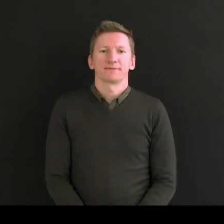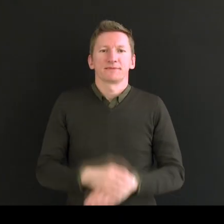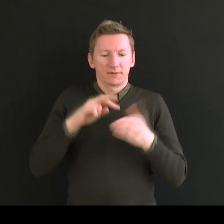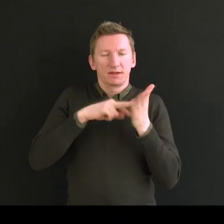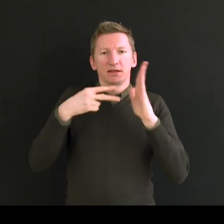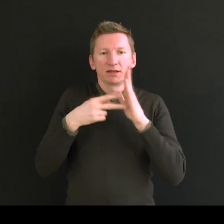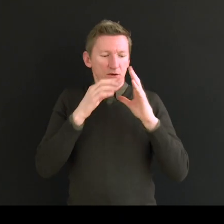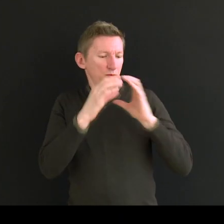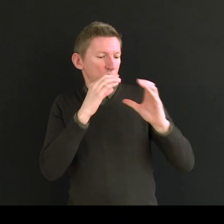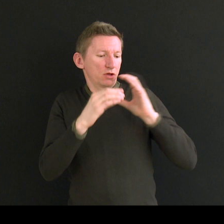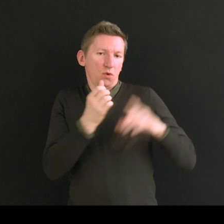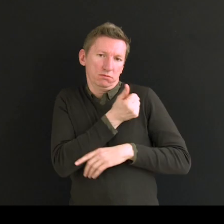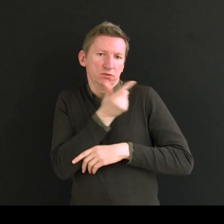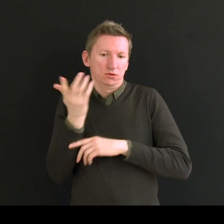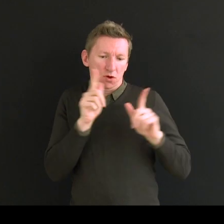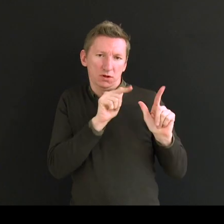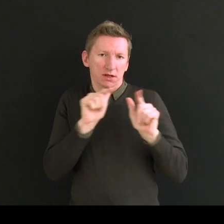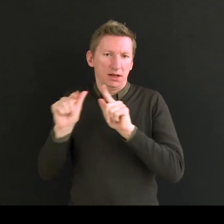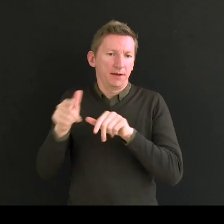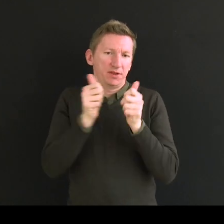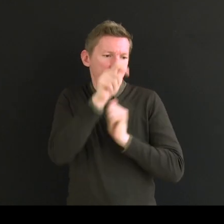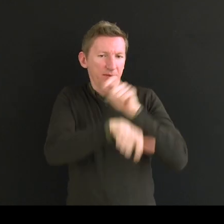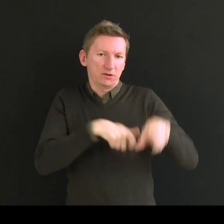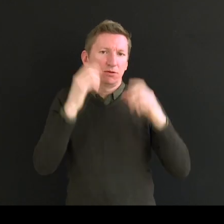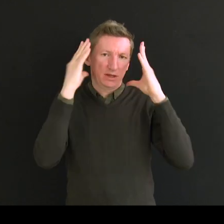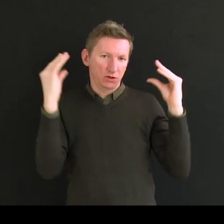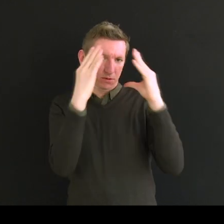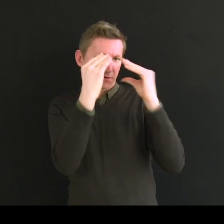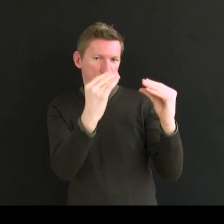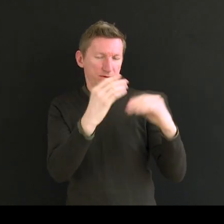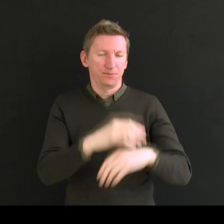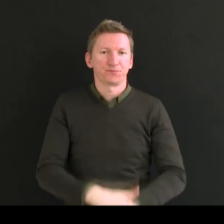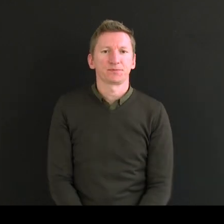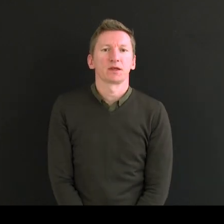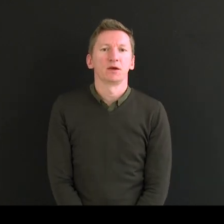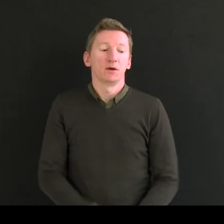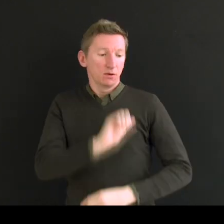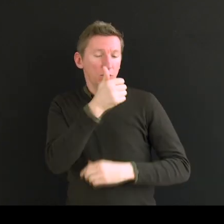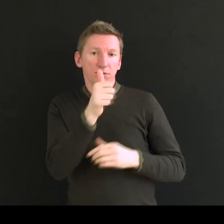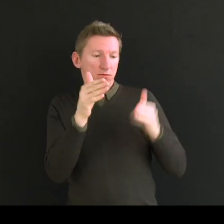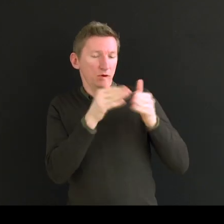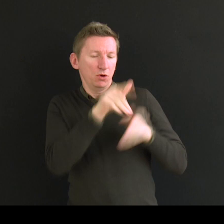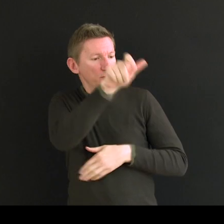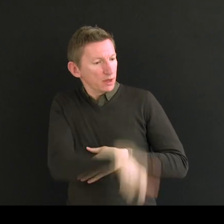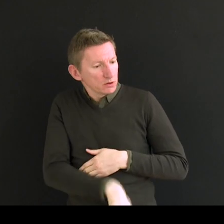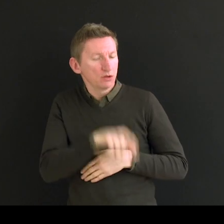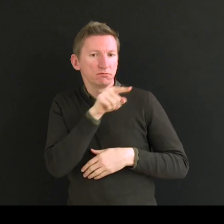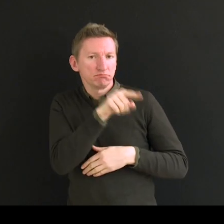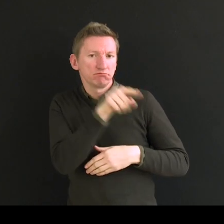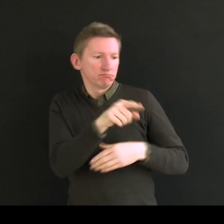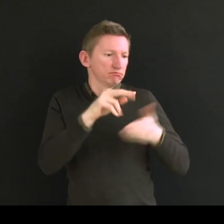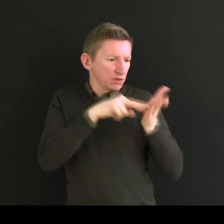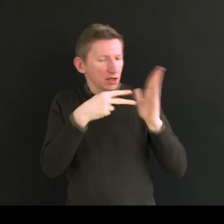Il existe différentes formes de communication avec les personnes malentendantes malvoyantes. Demandez donc d'abord à la